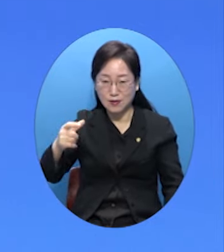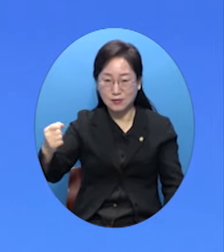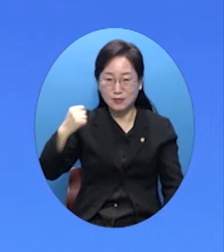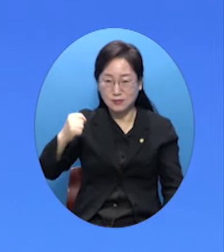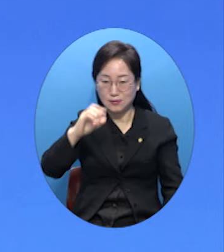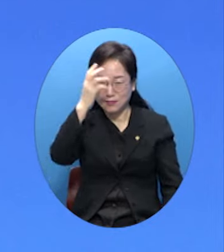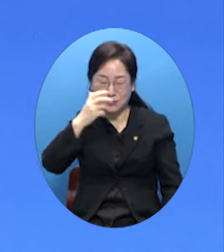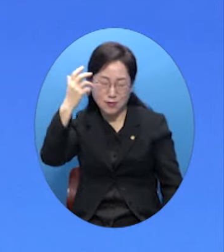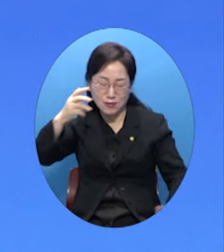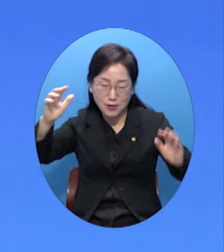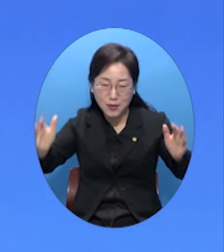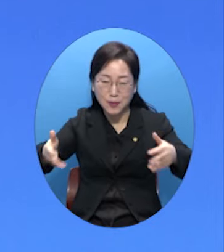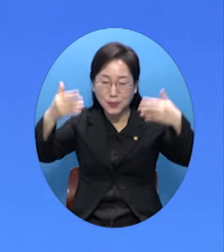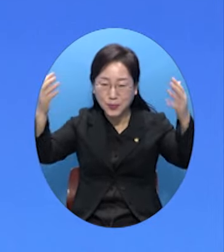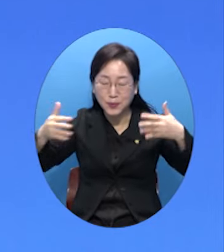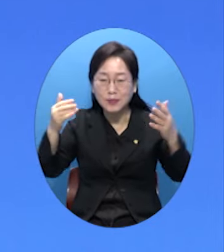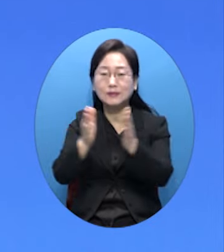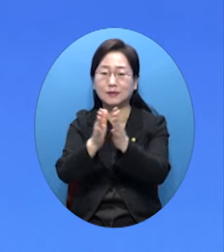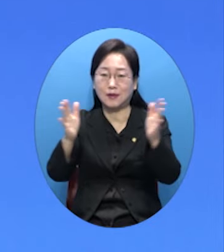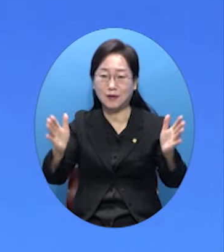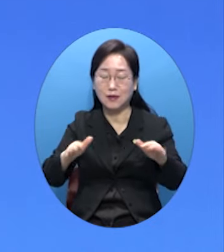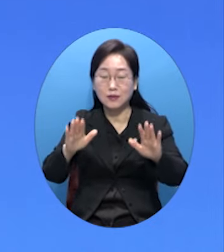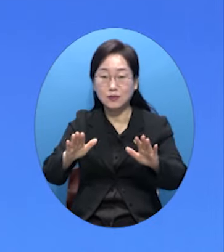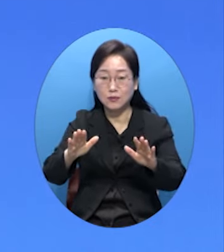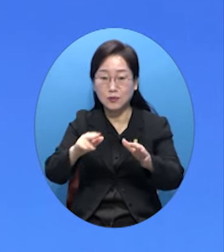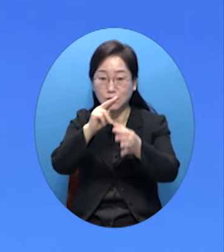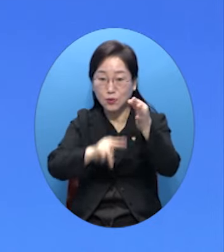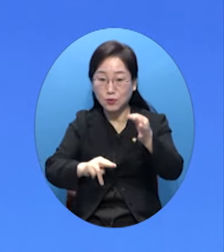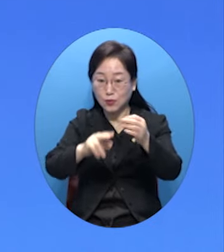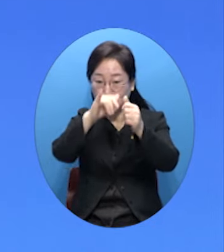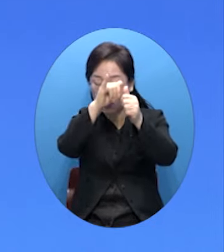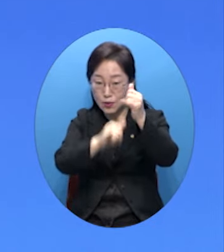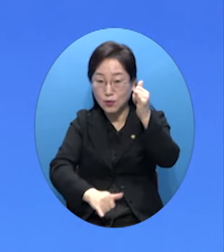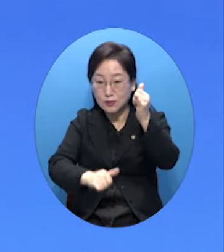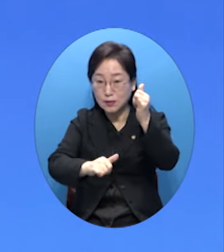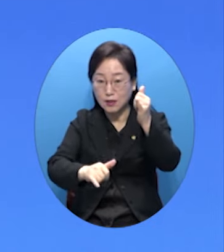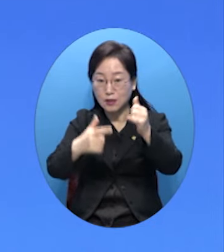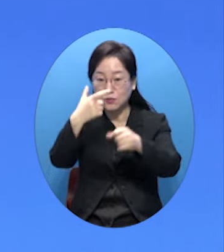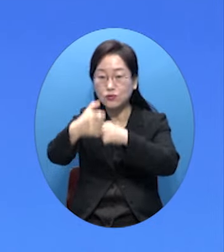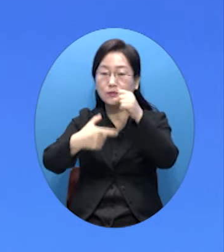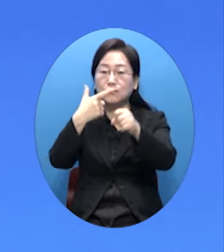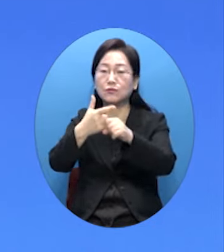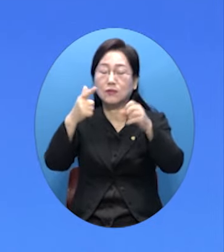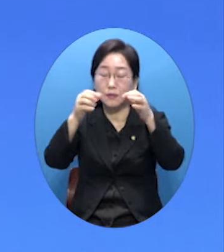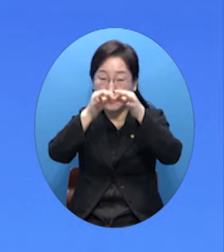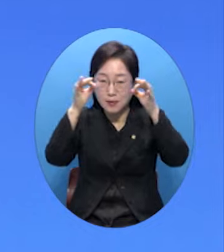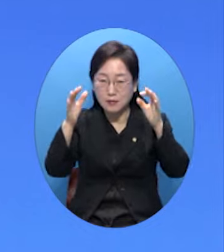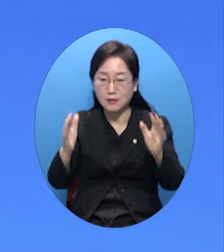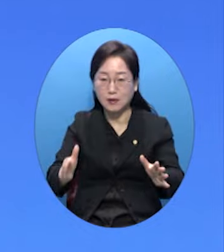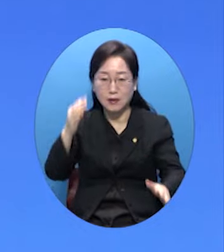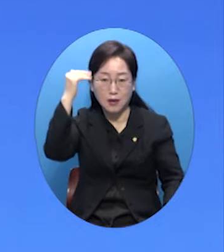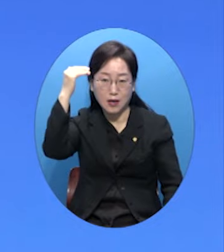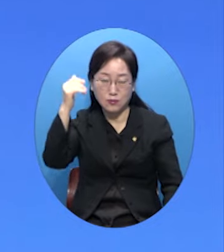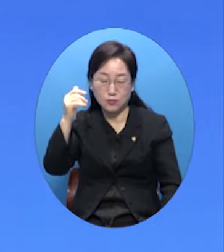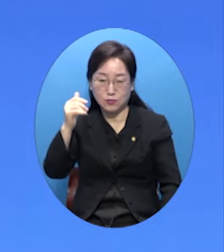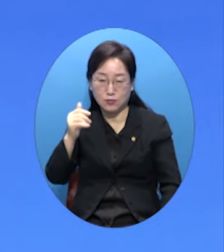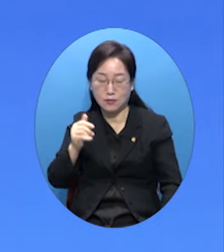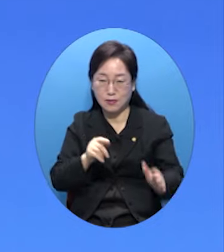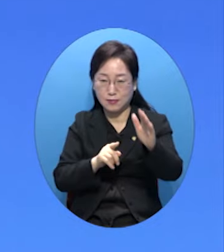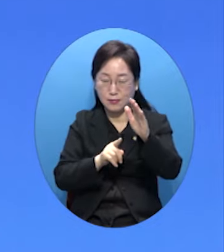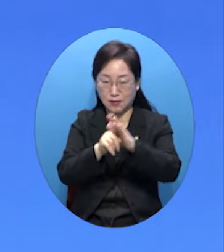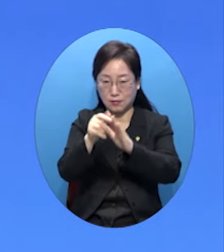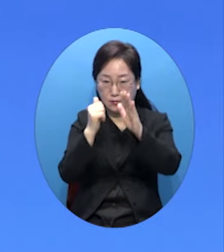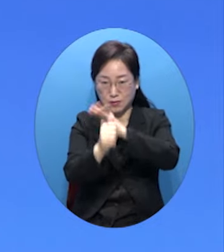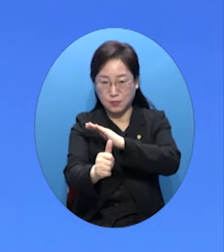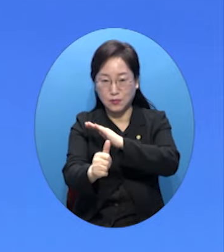불어왔습니다. 우리 교회 역사가 지금 66년인데요. 66년 만에 지금 한국을 대표하는 교회, 세계를